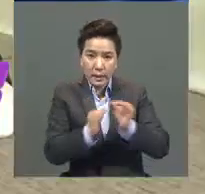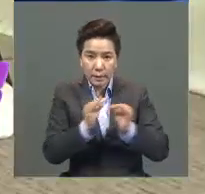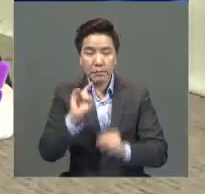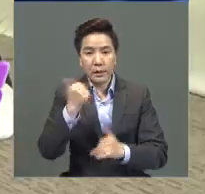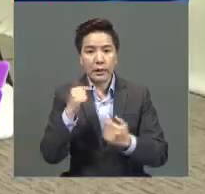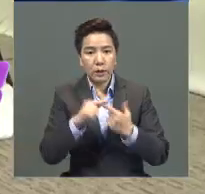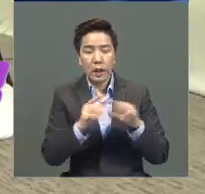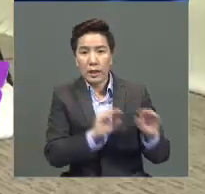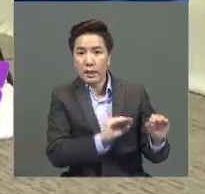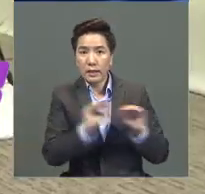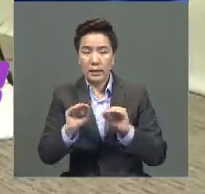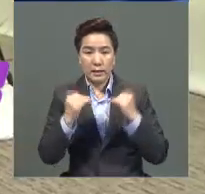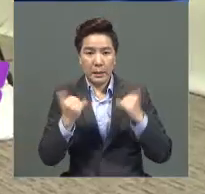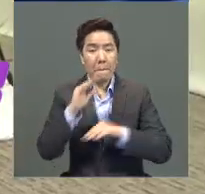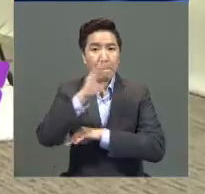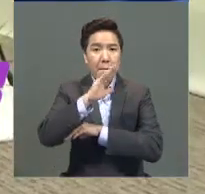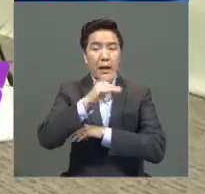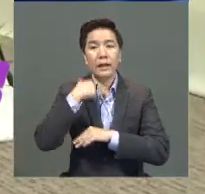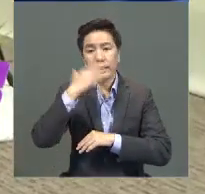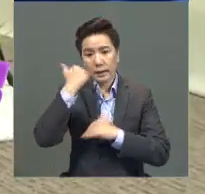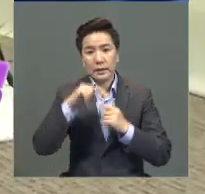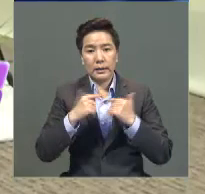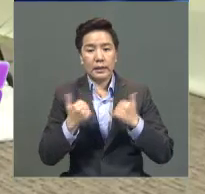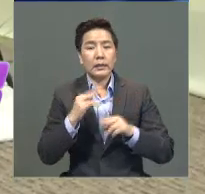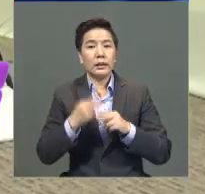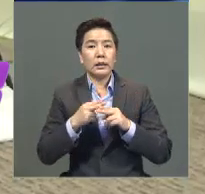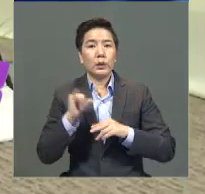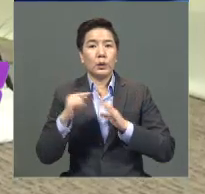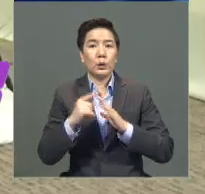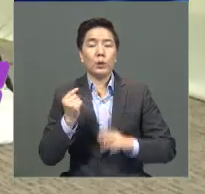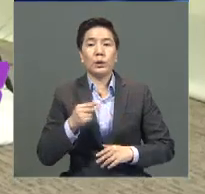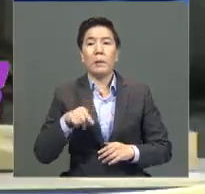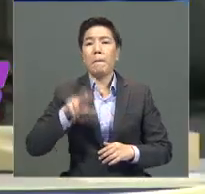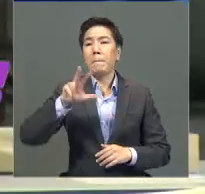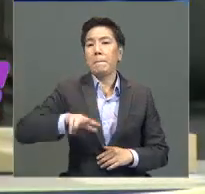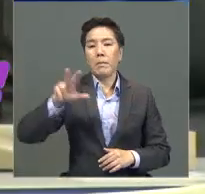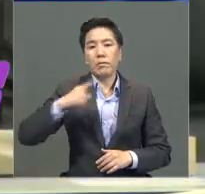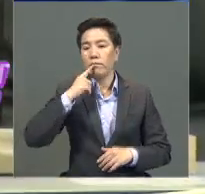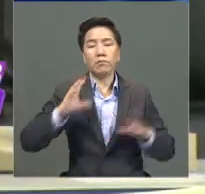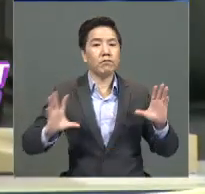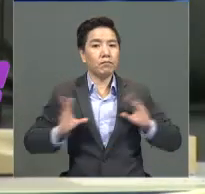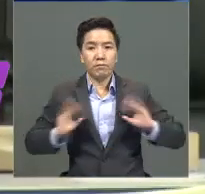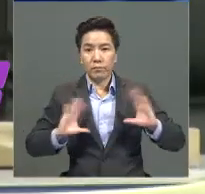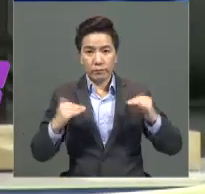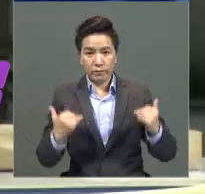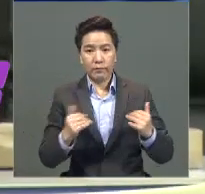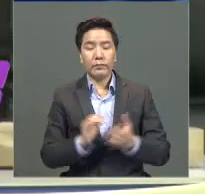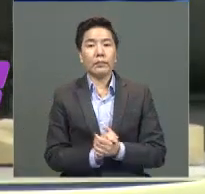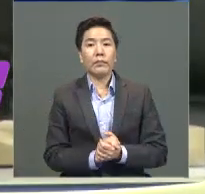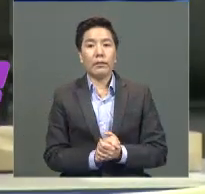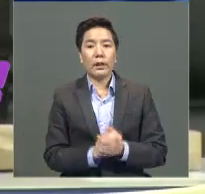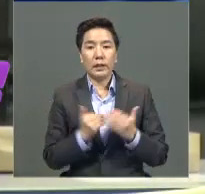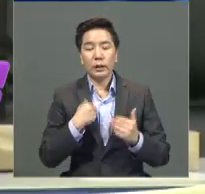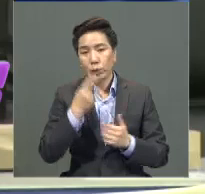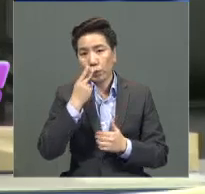โดยจะให้เลื่อนการประชุมในช่วงบ่ายแต่นายยุทธพงษ์จากส.ส.ของพรรคเพื่อไทยนั้นไม่หยอกนะครับขณะ